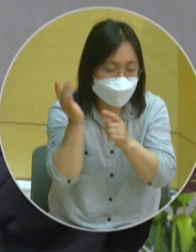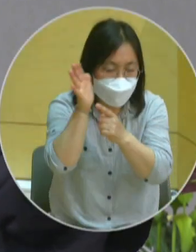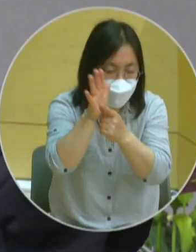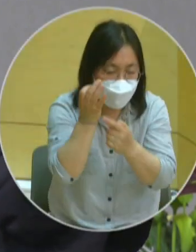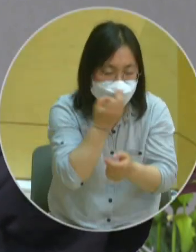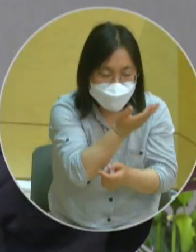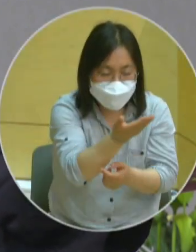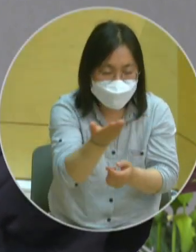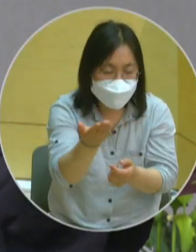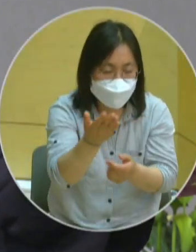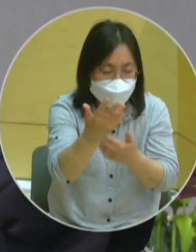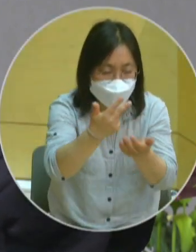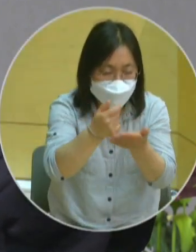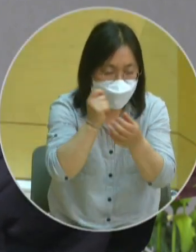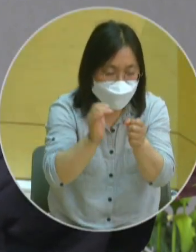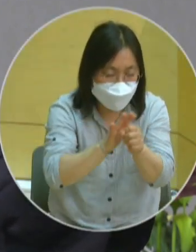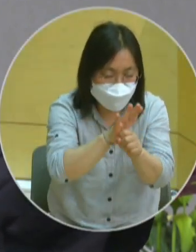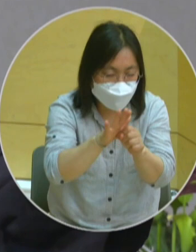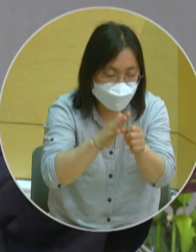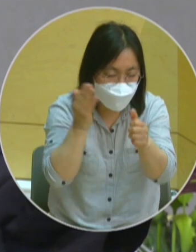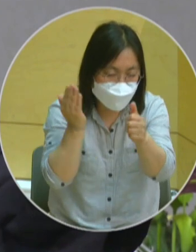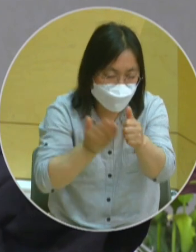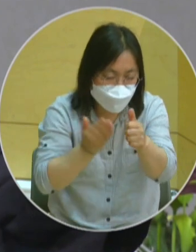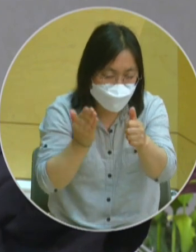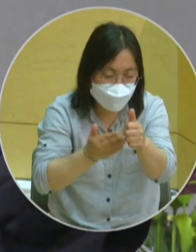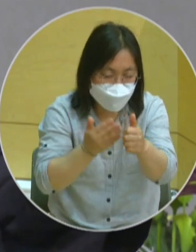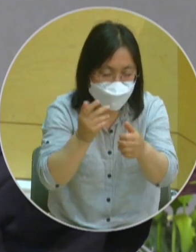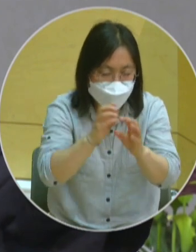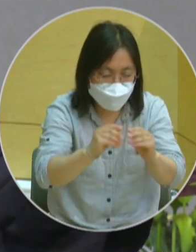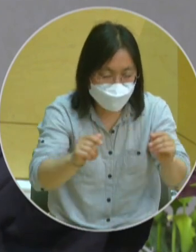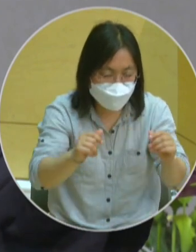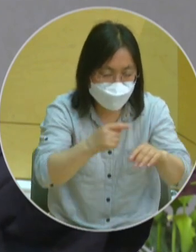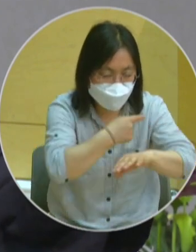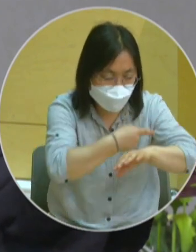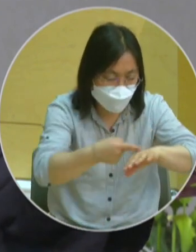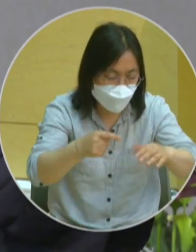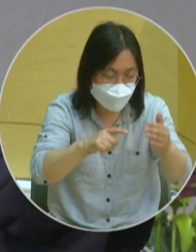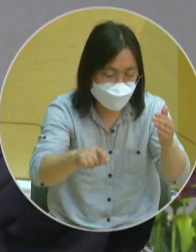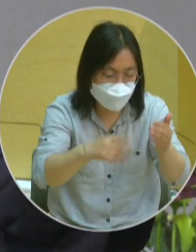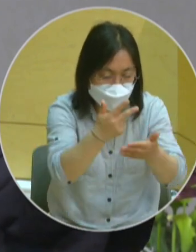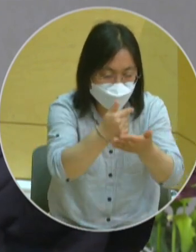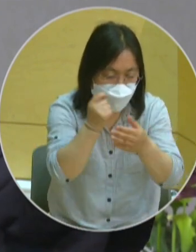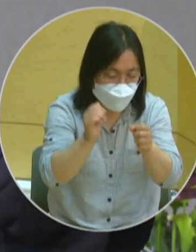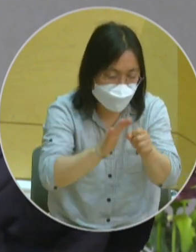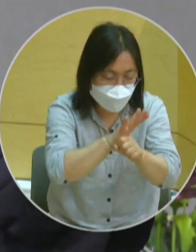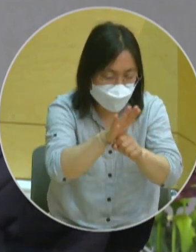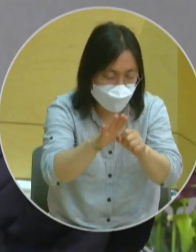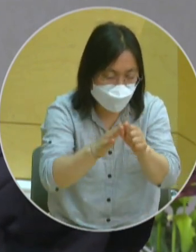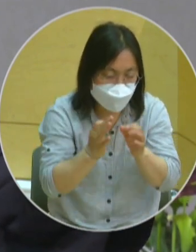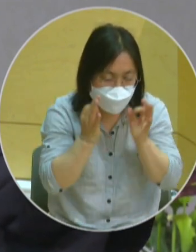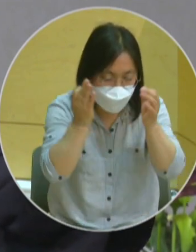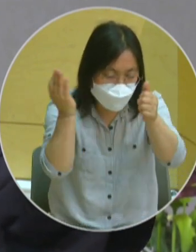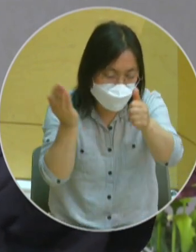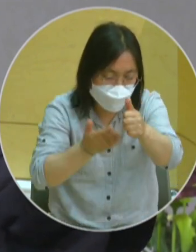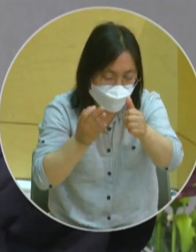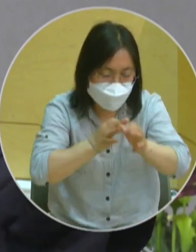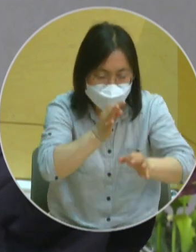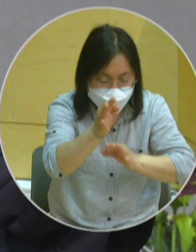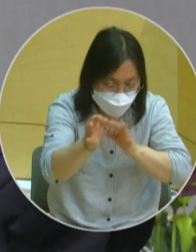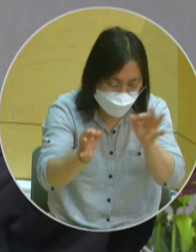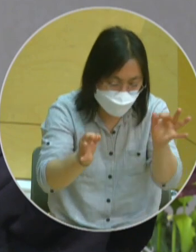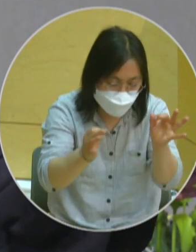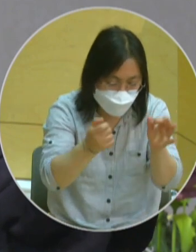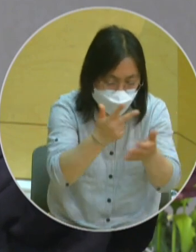보이며 주의 긍휼과 자비를 구하며 이 땅 이민족 가운데 주의 자비와 긍휼을 간구하고